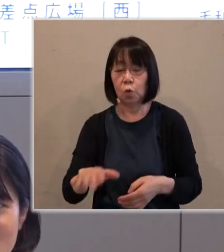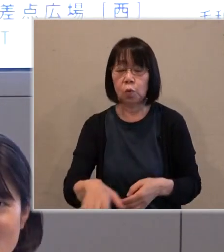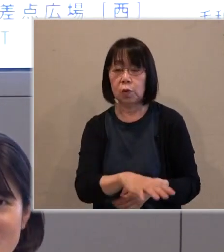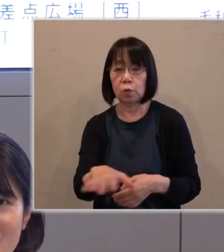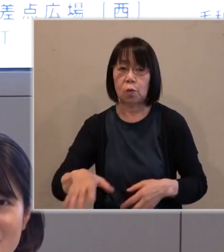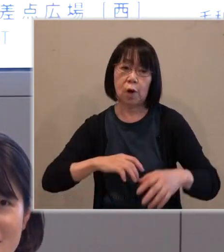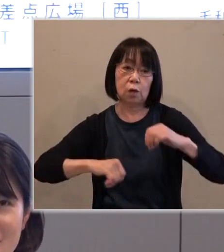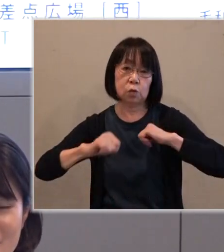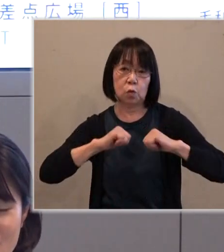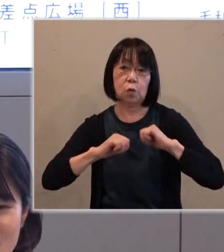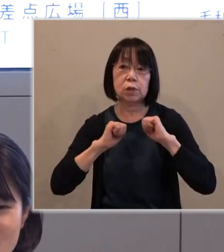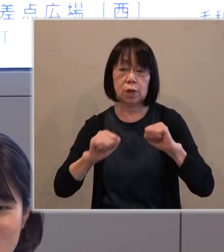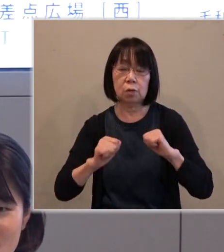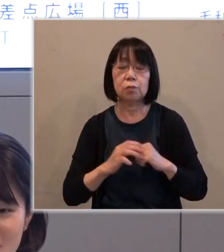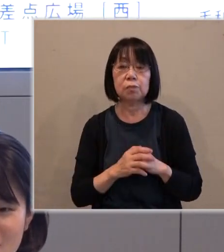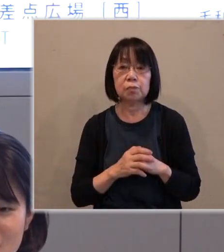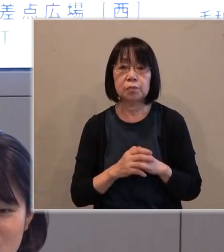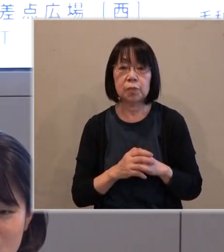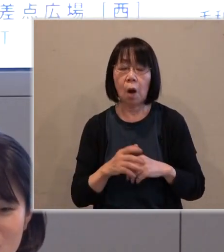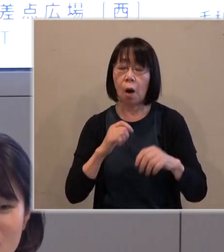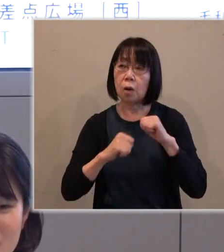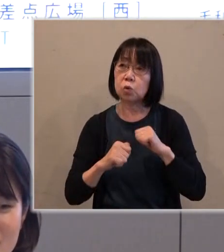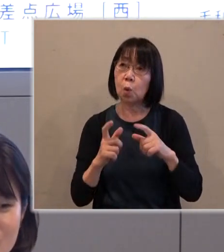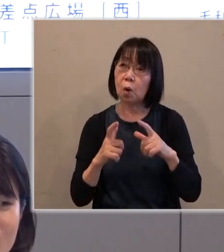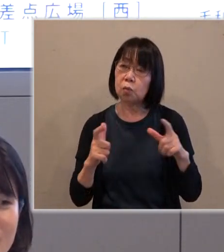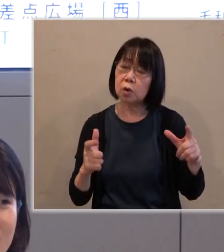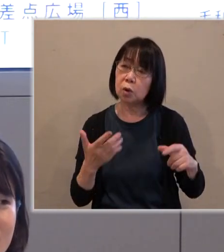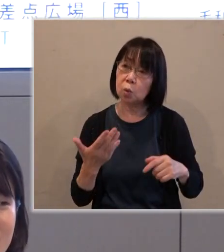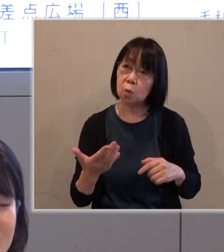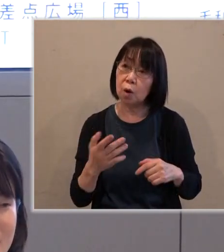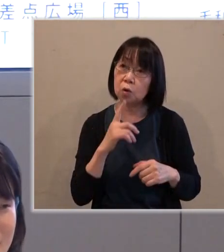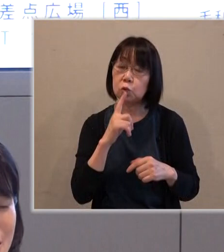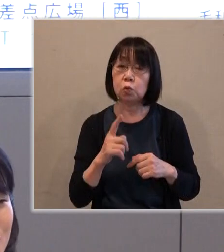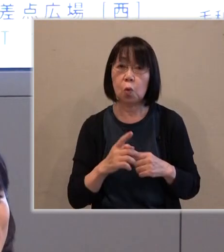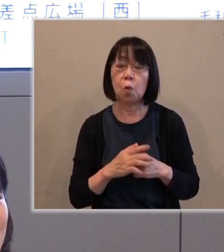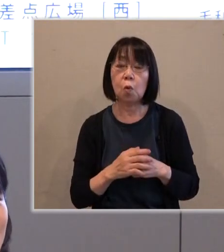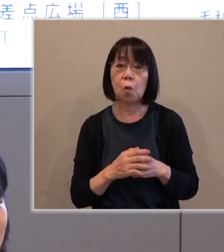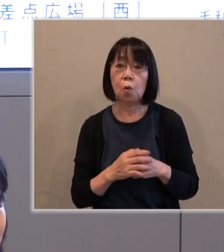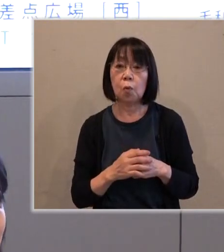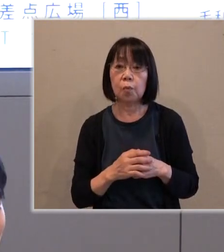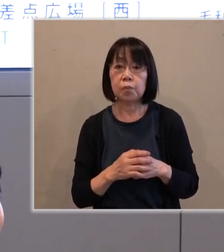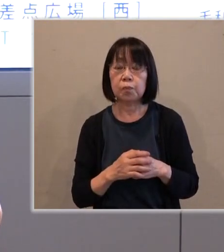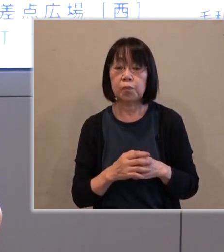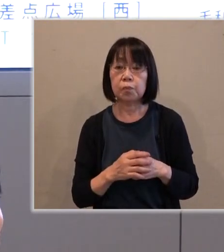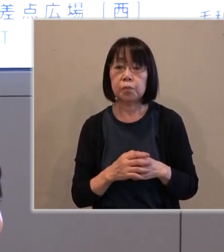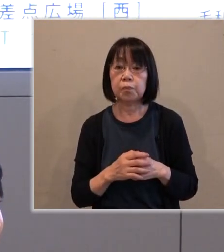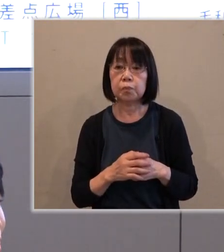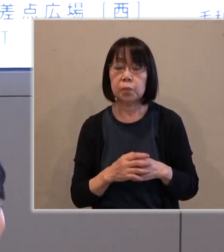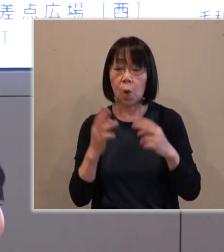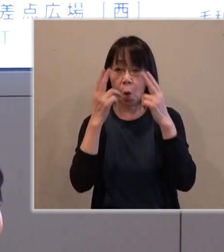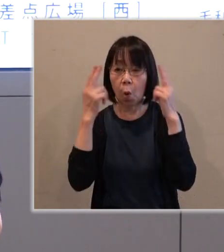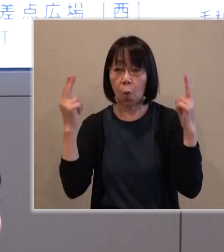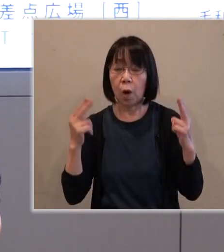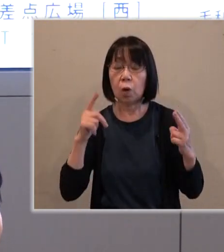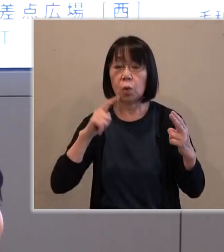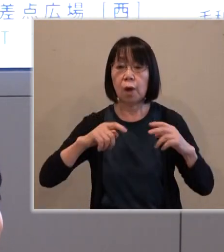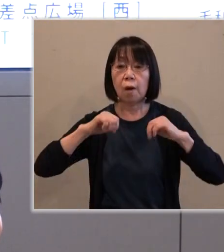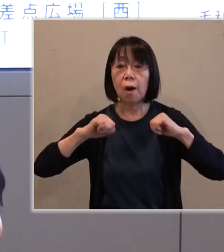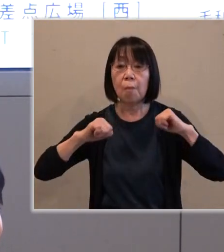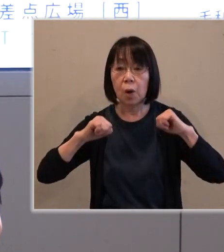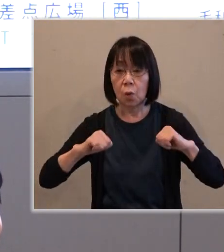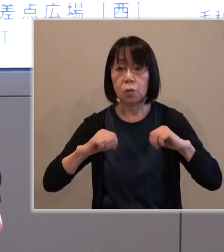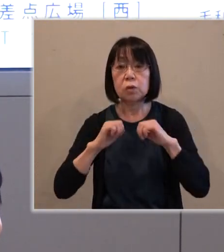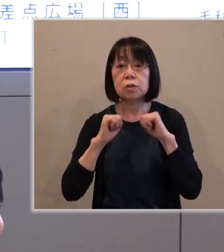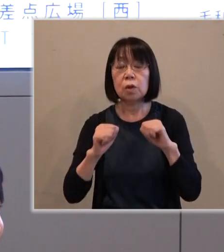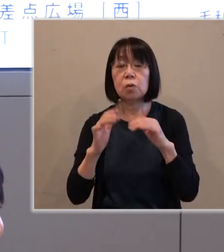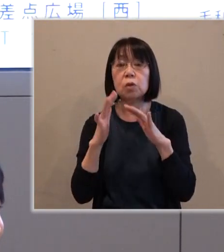活動が増えているかどうかって言われると、札幌北海道で頑張ろうってしてくださっている方